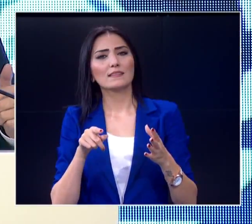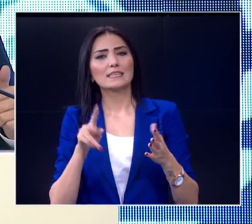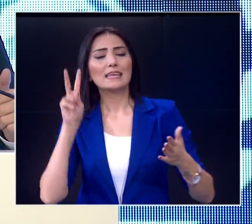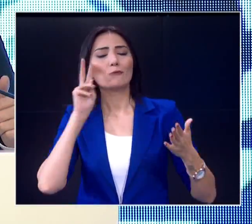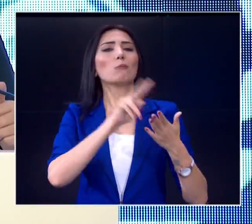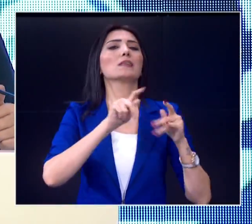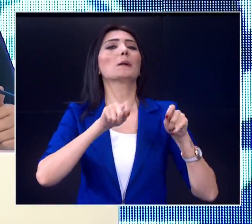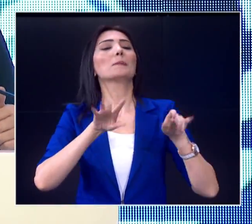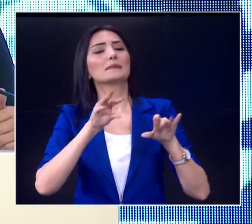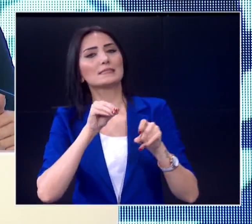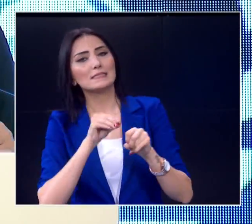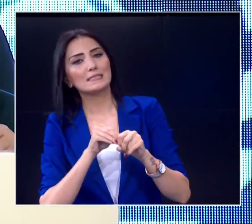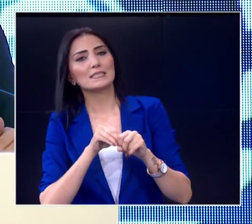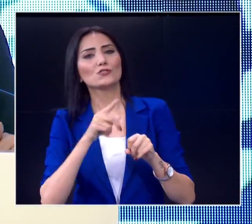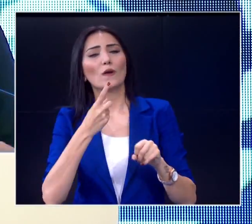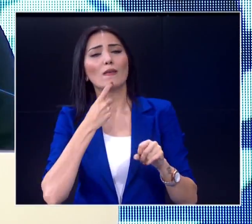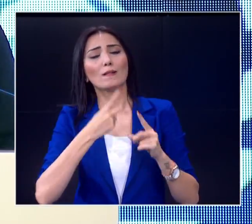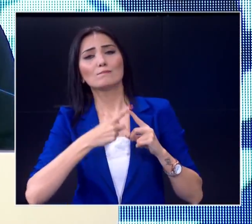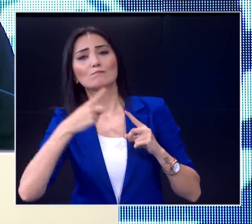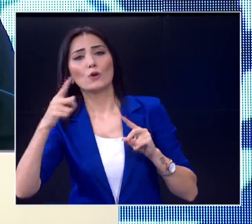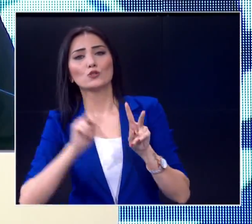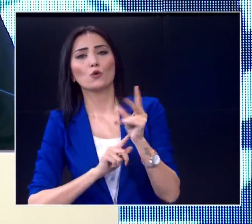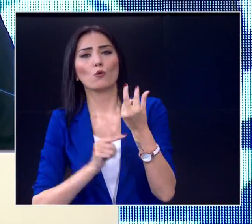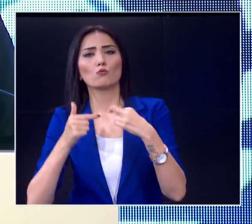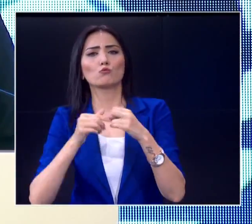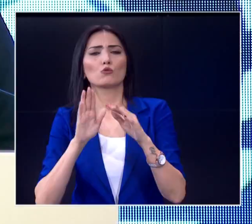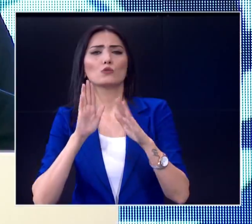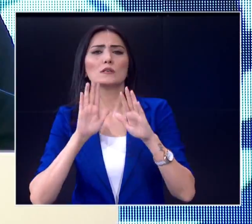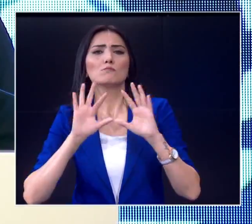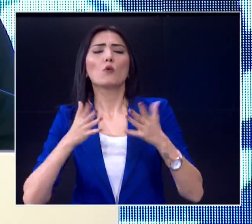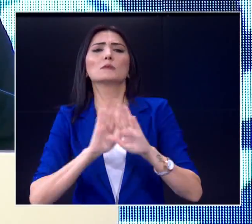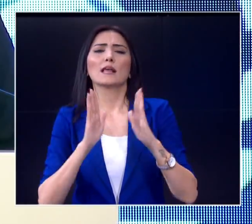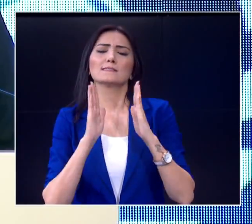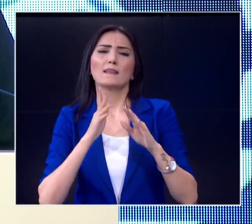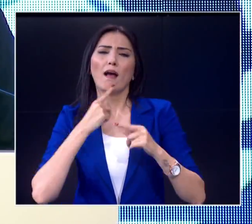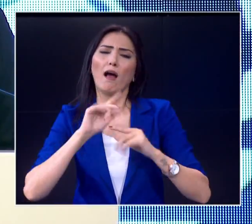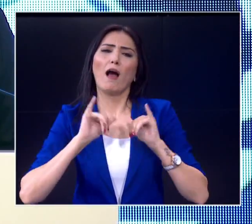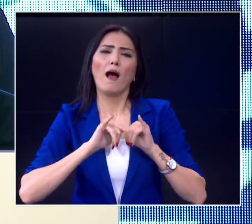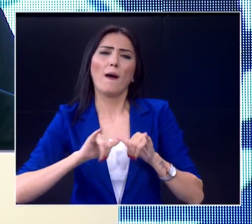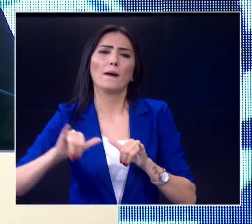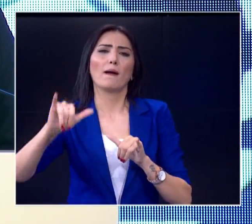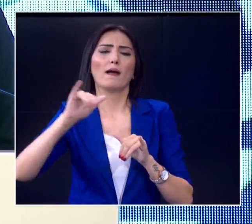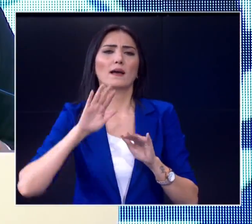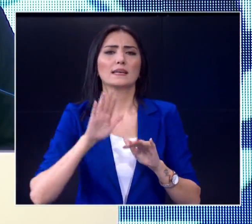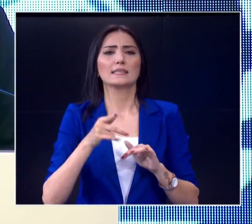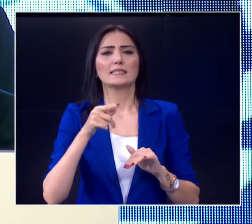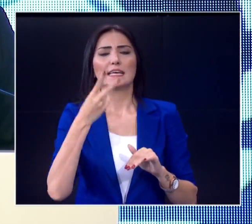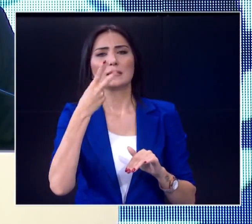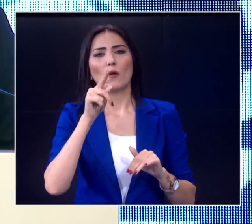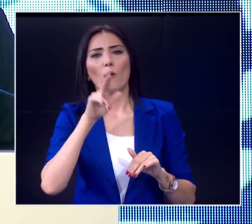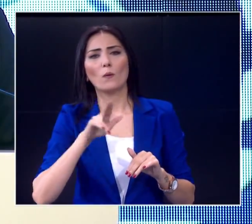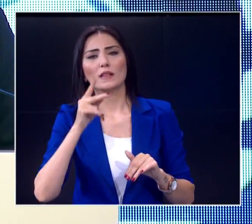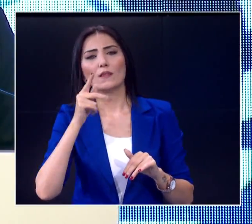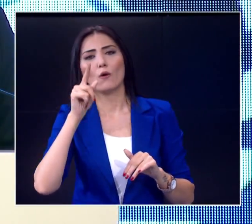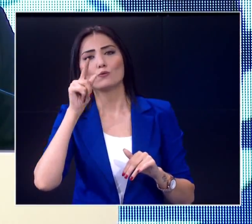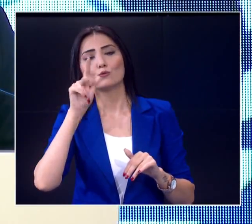yansımaması için yıl boyunca kuru sabit tuttuk. 2015'te 2.48, 17'de